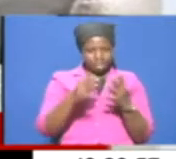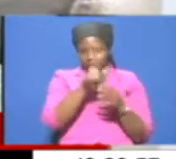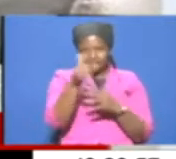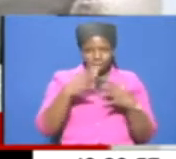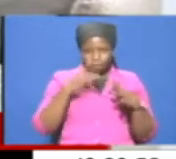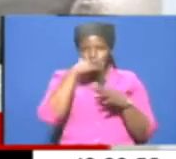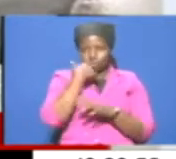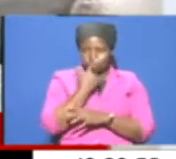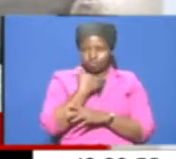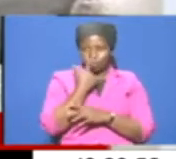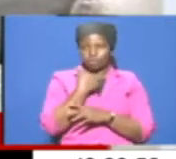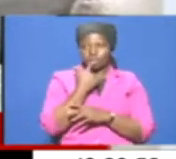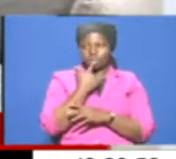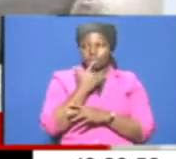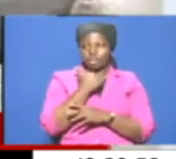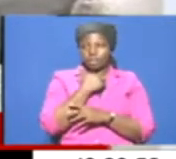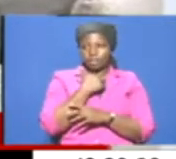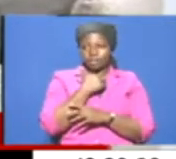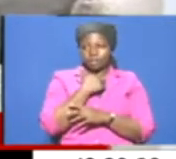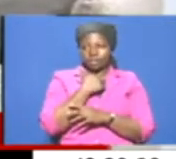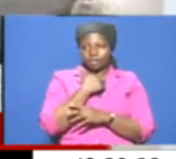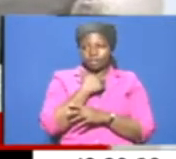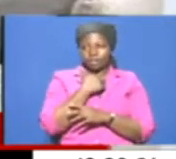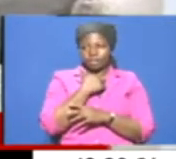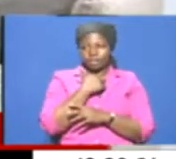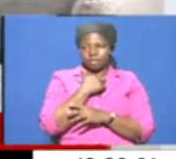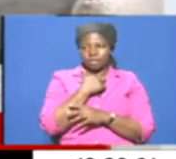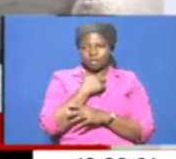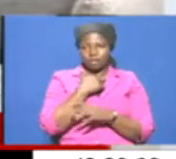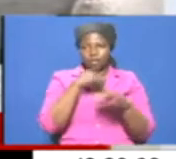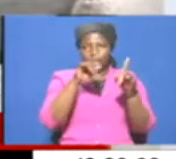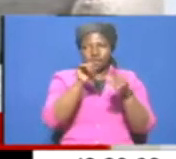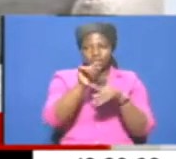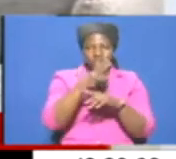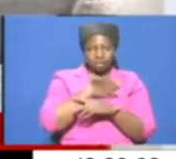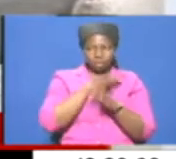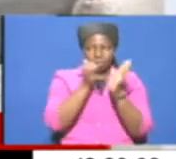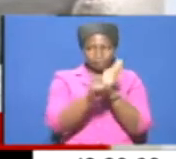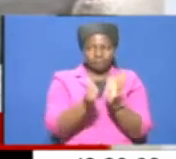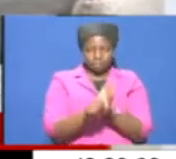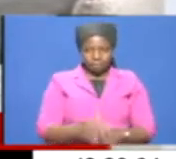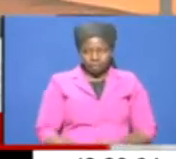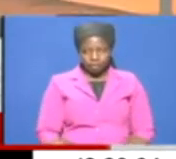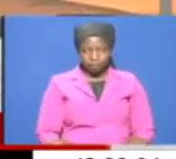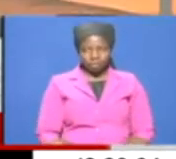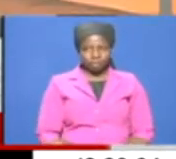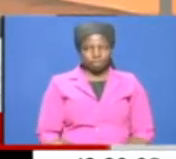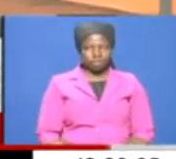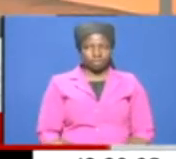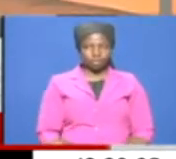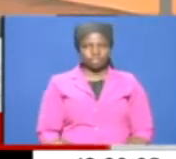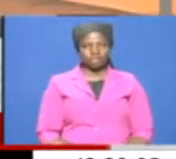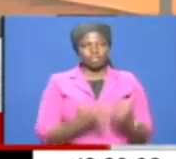tunajua umuhimu, hapo ndio ushida yetu iko. Naam, tunapozungumzia masuala kuhusiana na